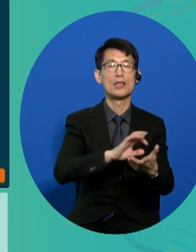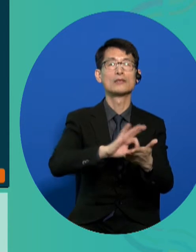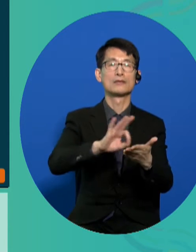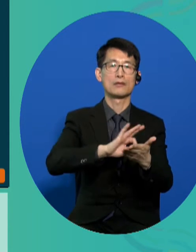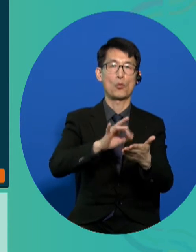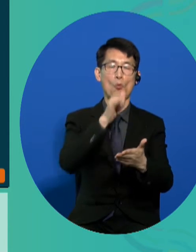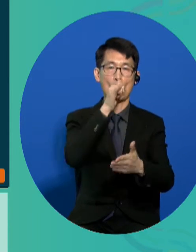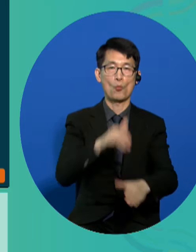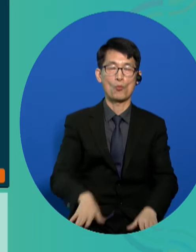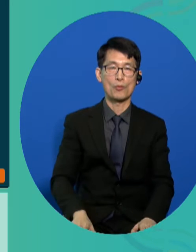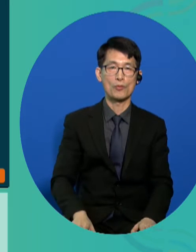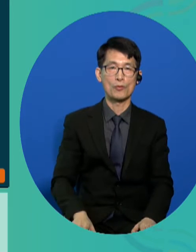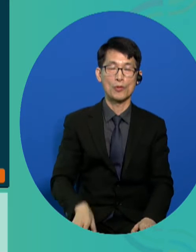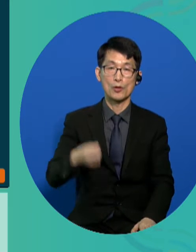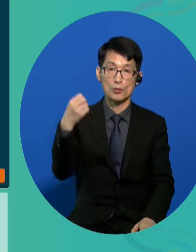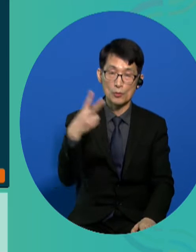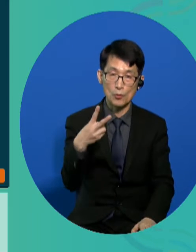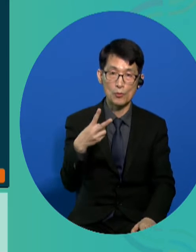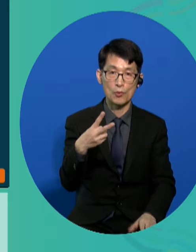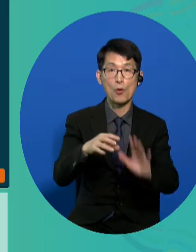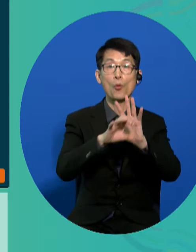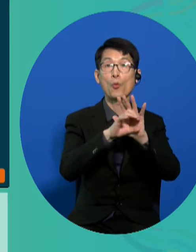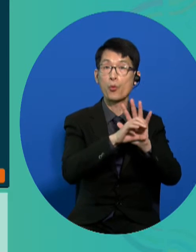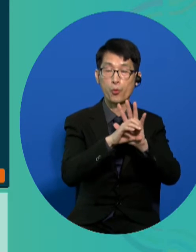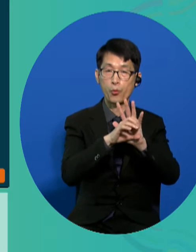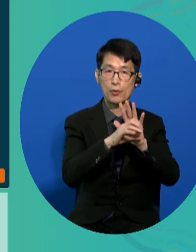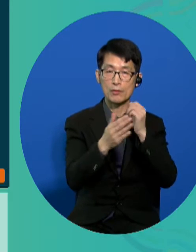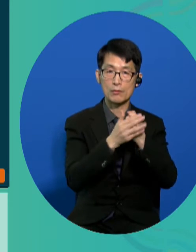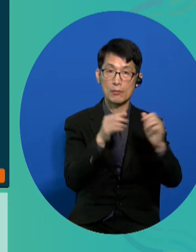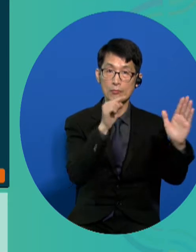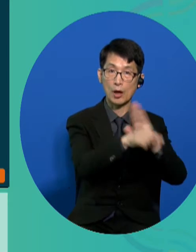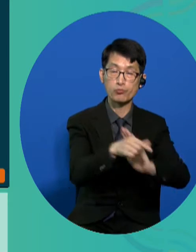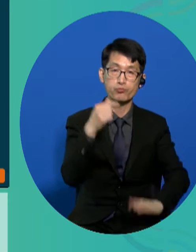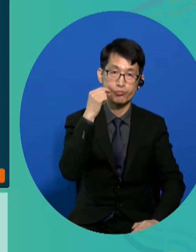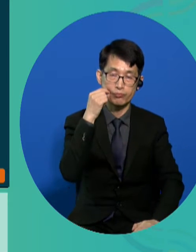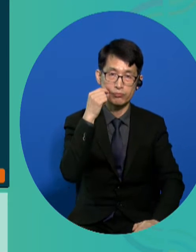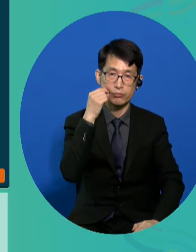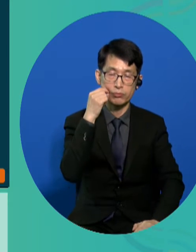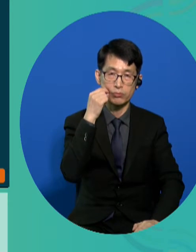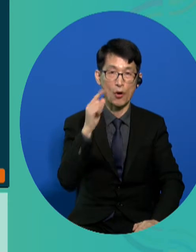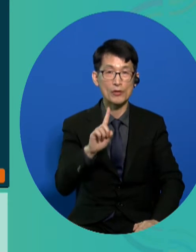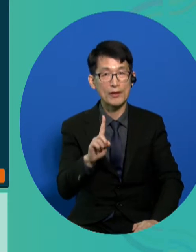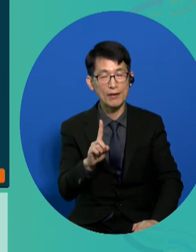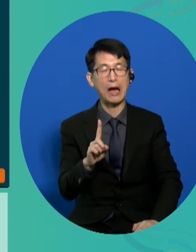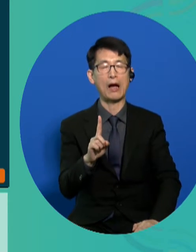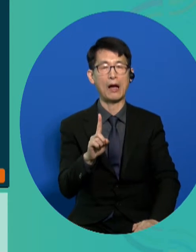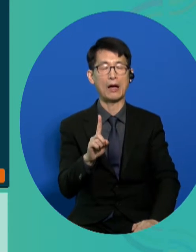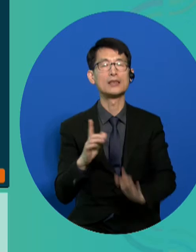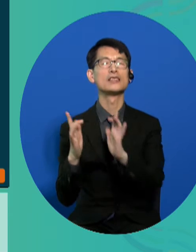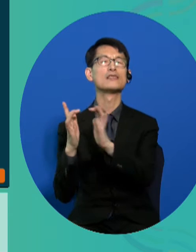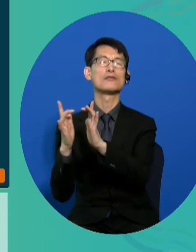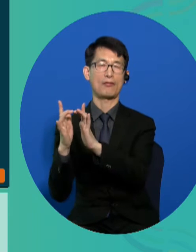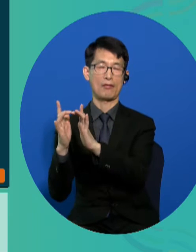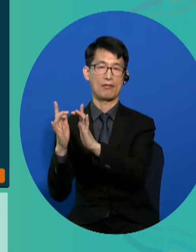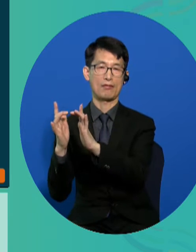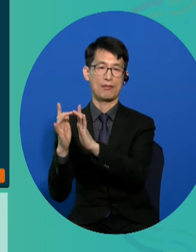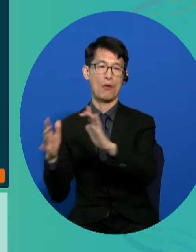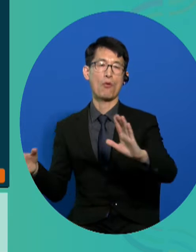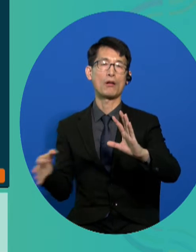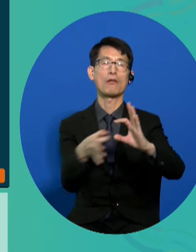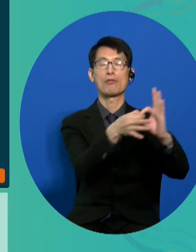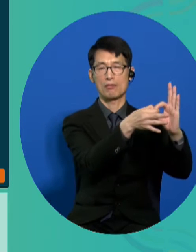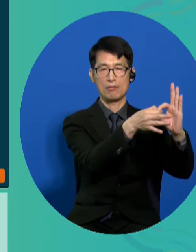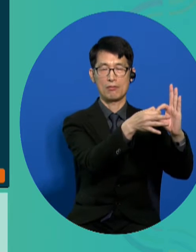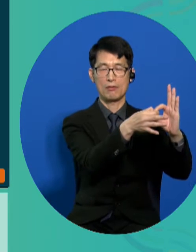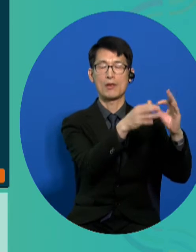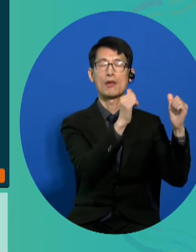법원에서 원격으로 업무가 처리가 되면서 사법 업무도 기술에 더 많이 의존하게